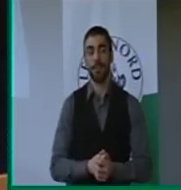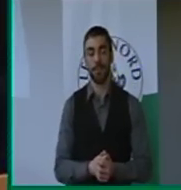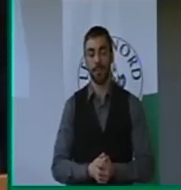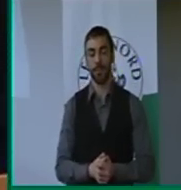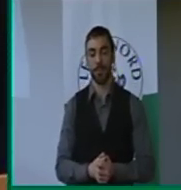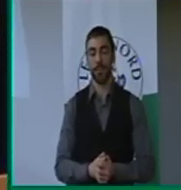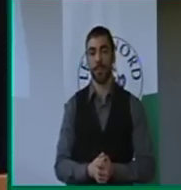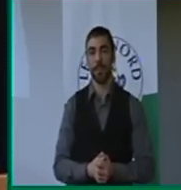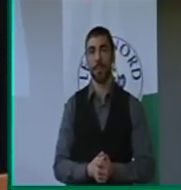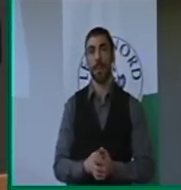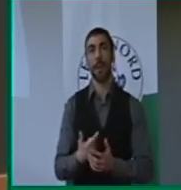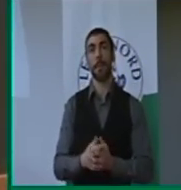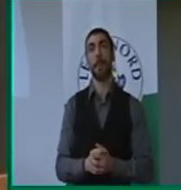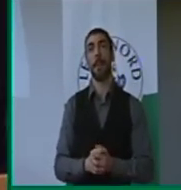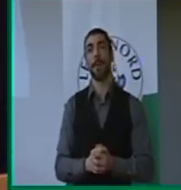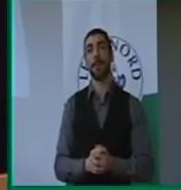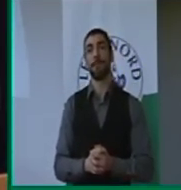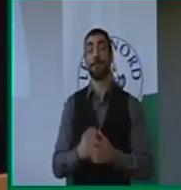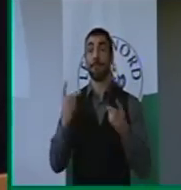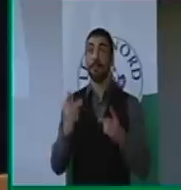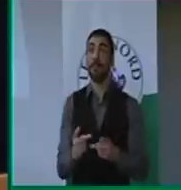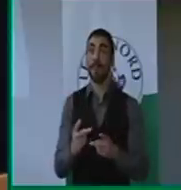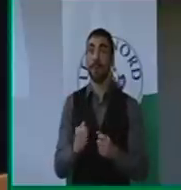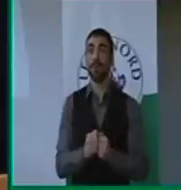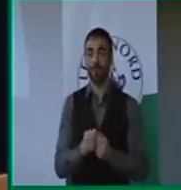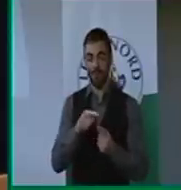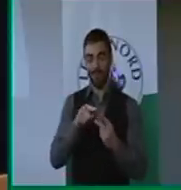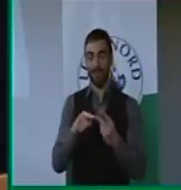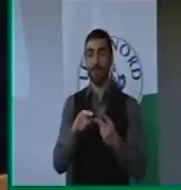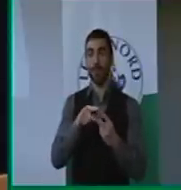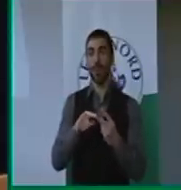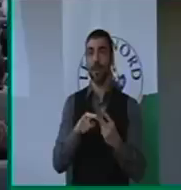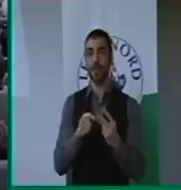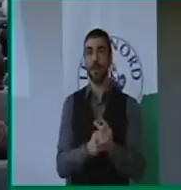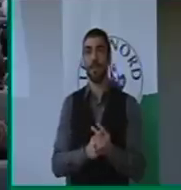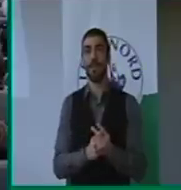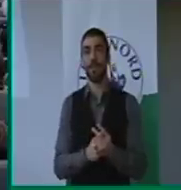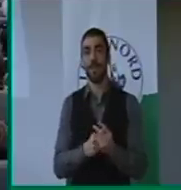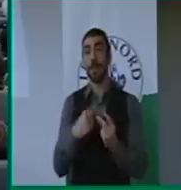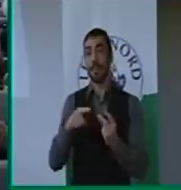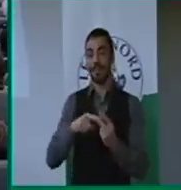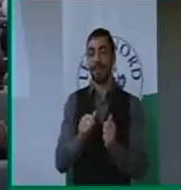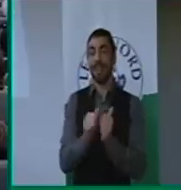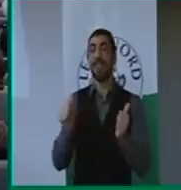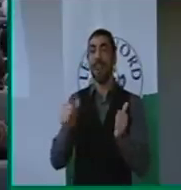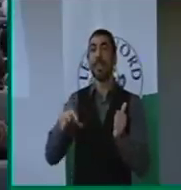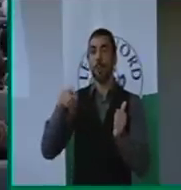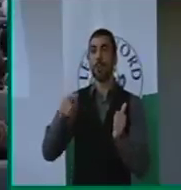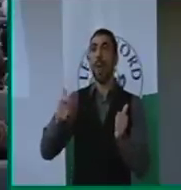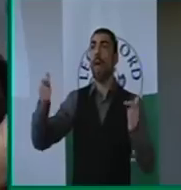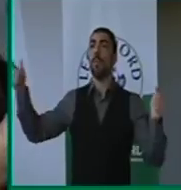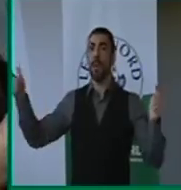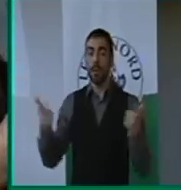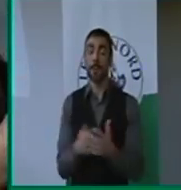agricola c'è da dire anche quindi Queste sono i due i due fattori per cui questa differenza sta per aumentare